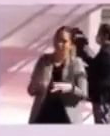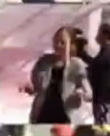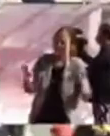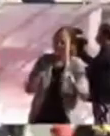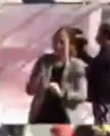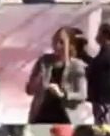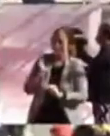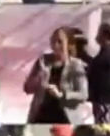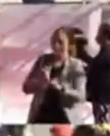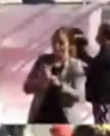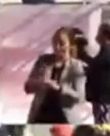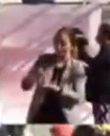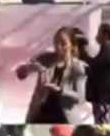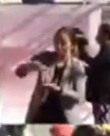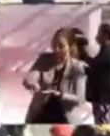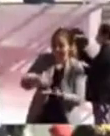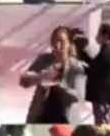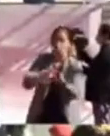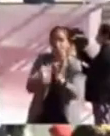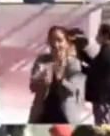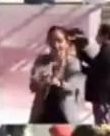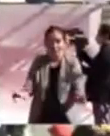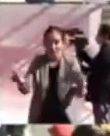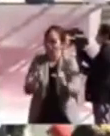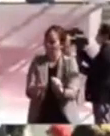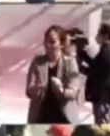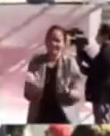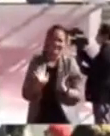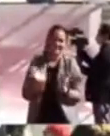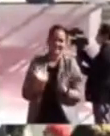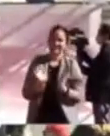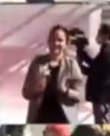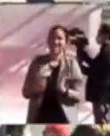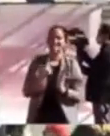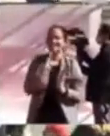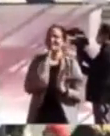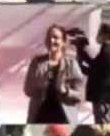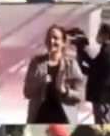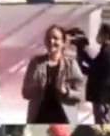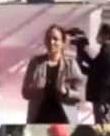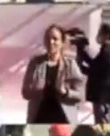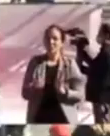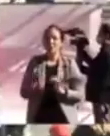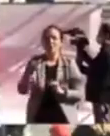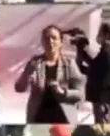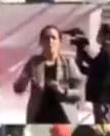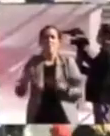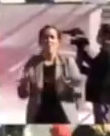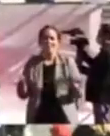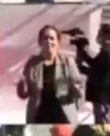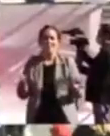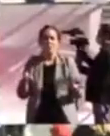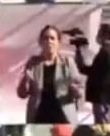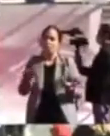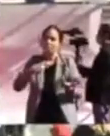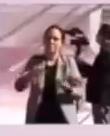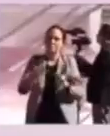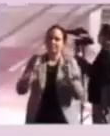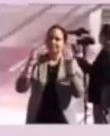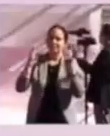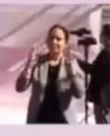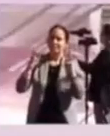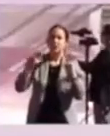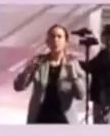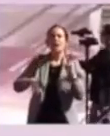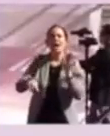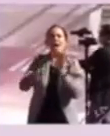rinnovare un contratto e lo dico perché naturalmente noi ci auguriamo che già dalla legge di stabilità che